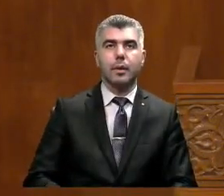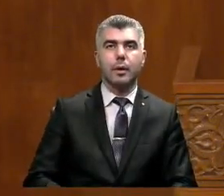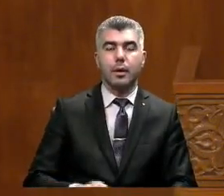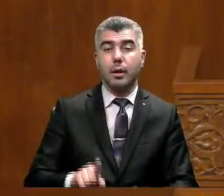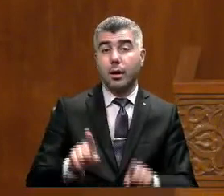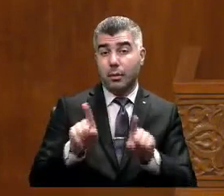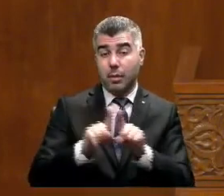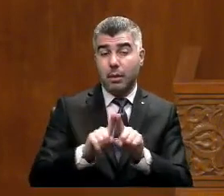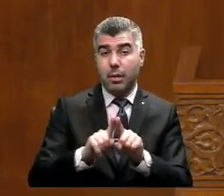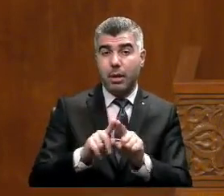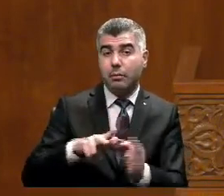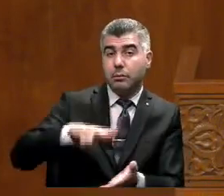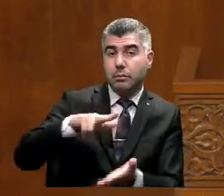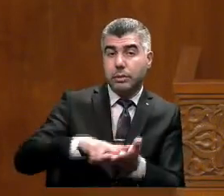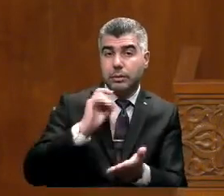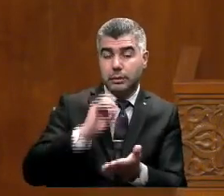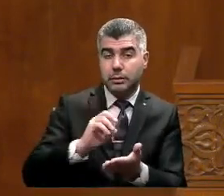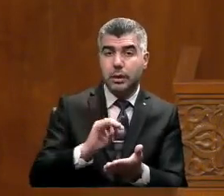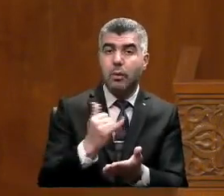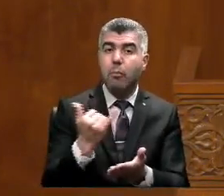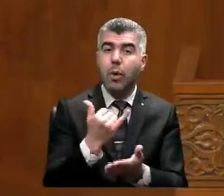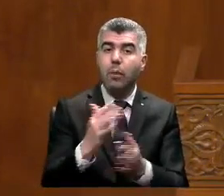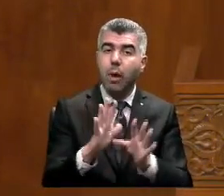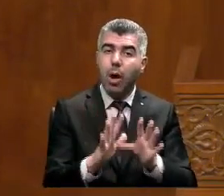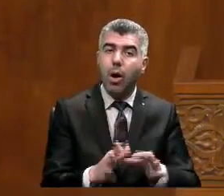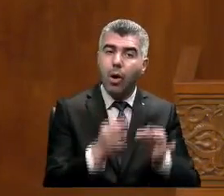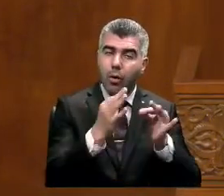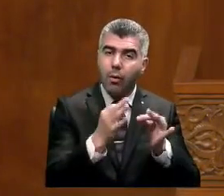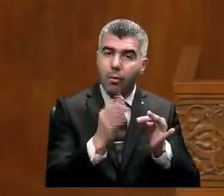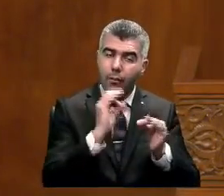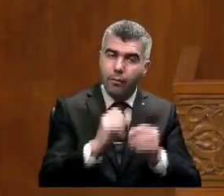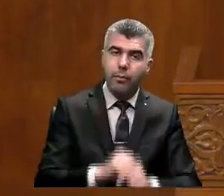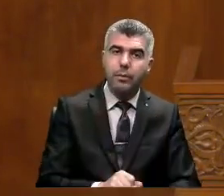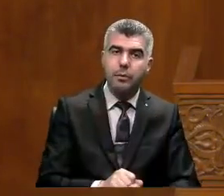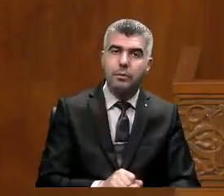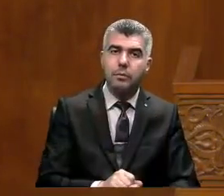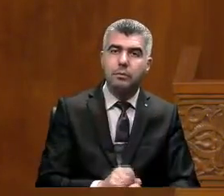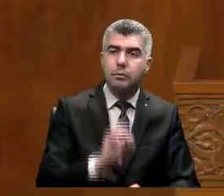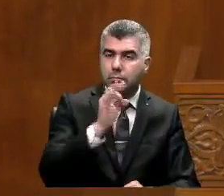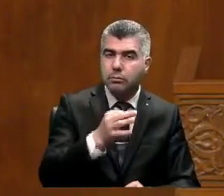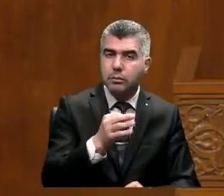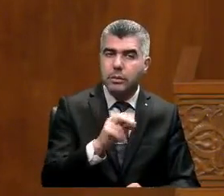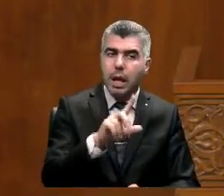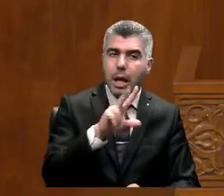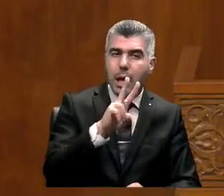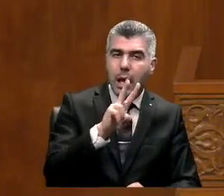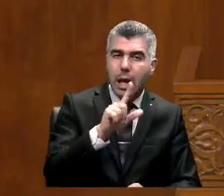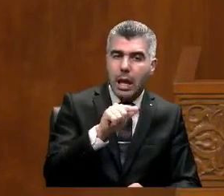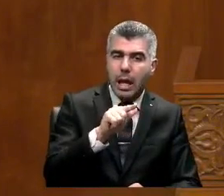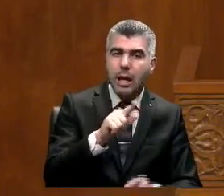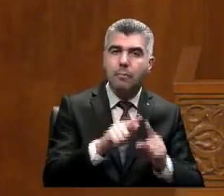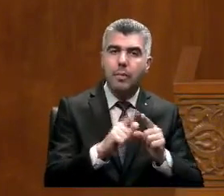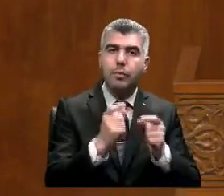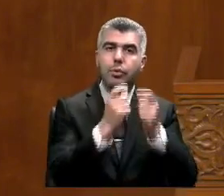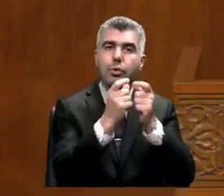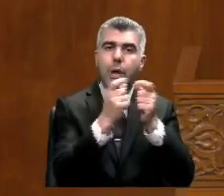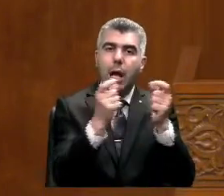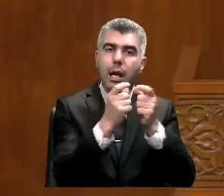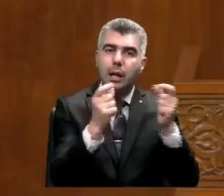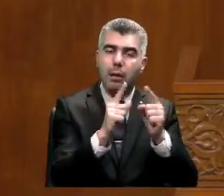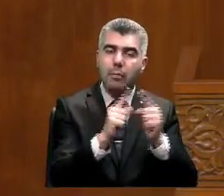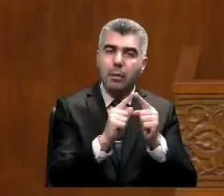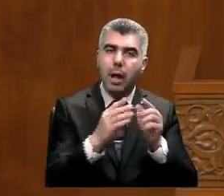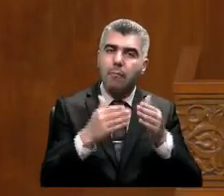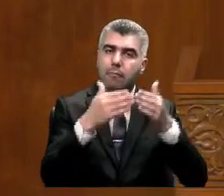هذا النظام ديال الرخص الهدف منه ايضا هو تحديد الالتزامات للشركات ديال الملاحه